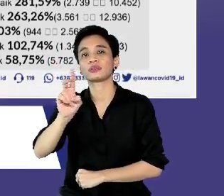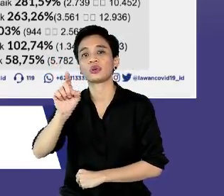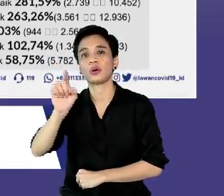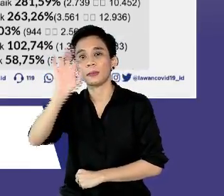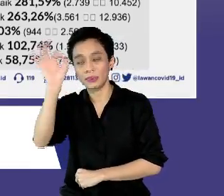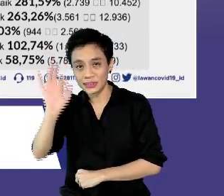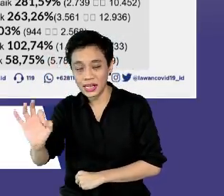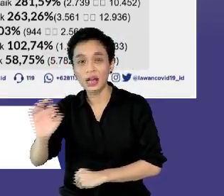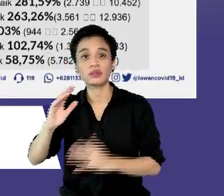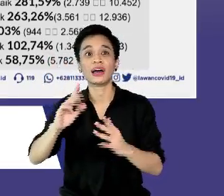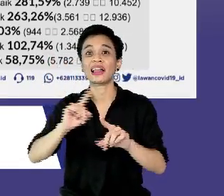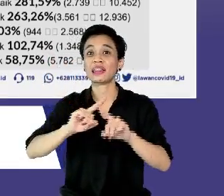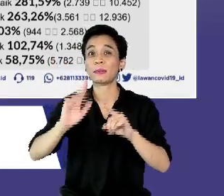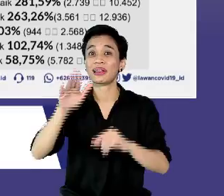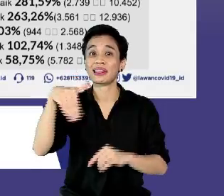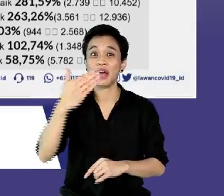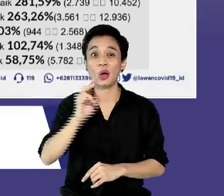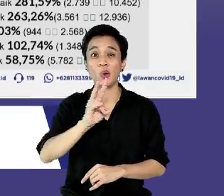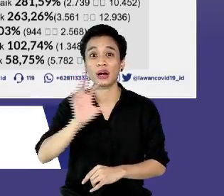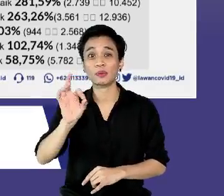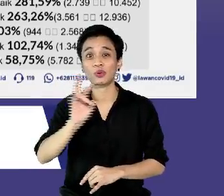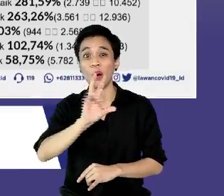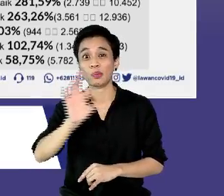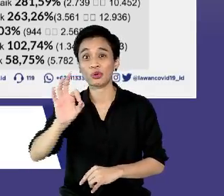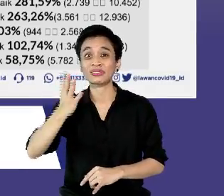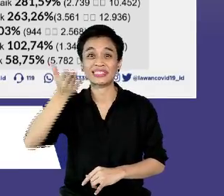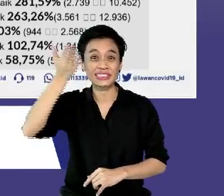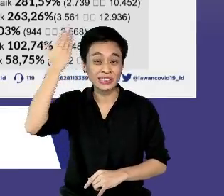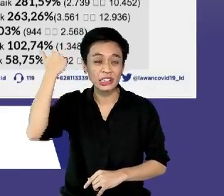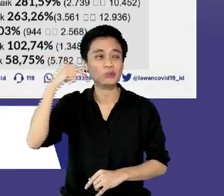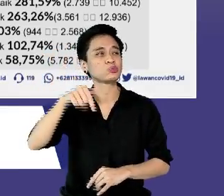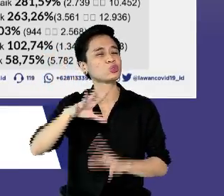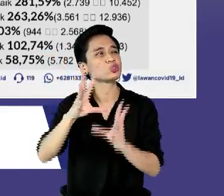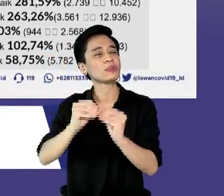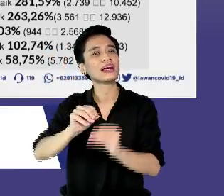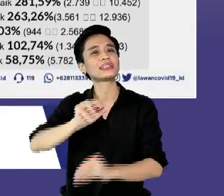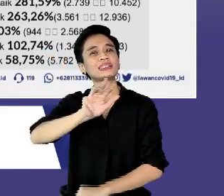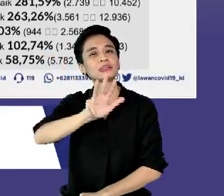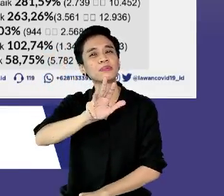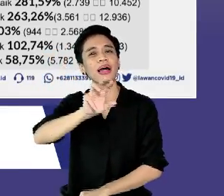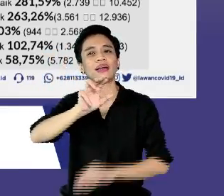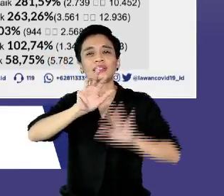Sedangkan kenaikan kasus pada tahun 2020 adalah sebesar 93,11%.